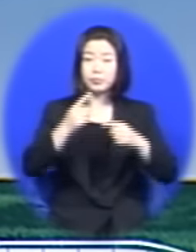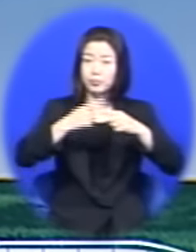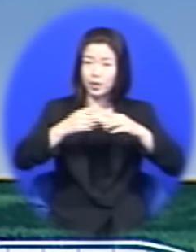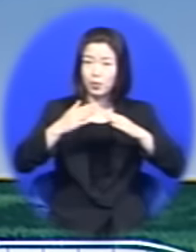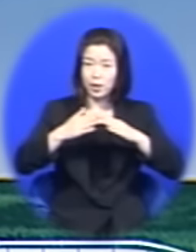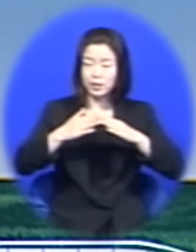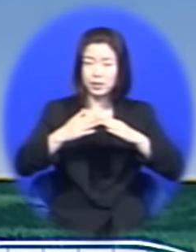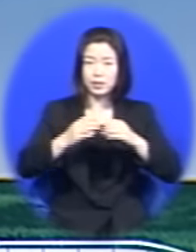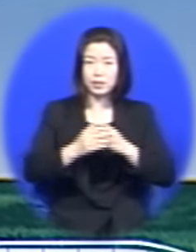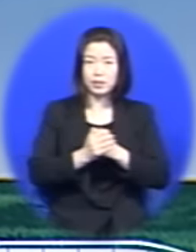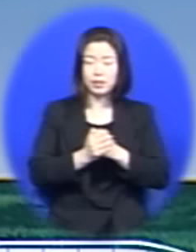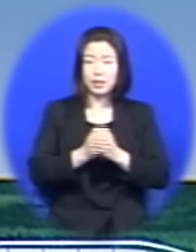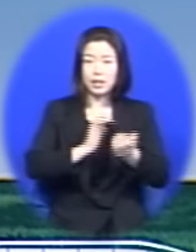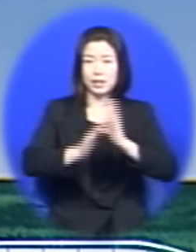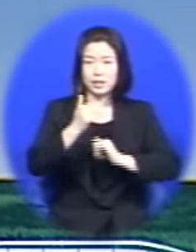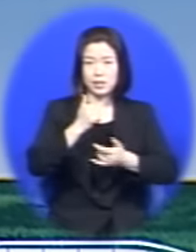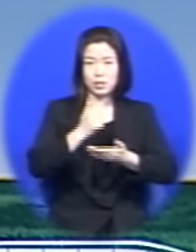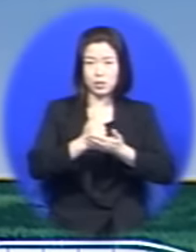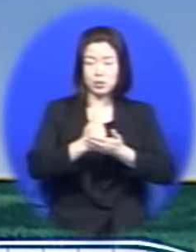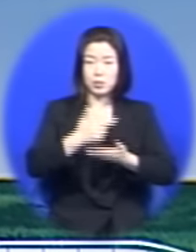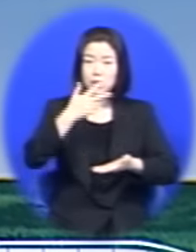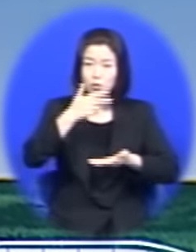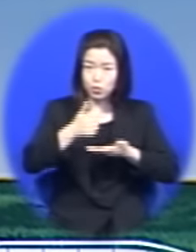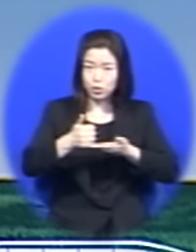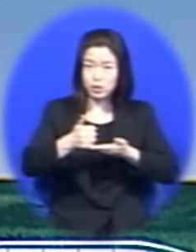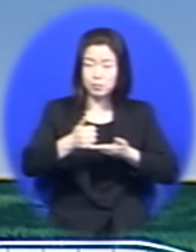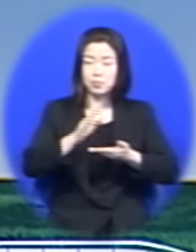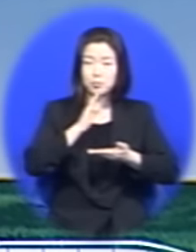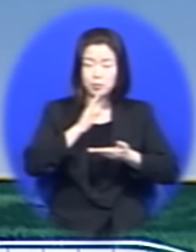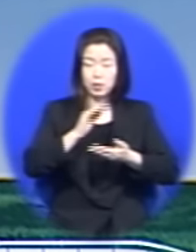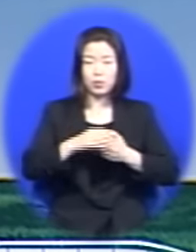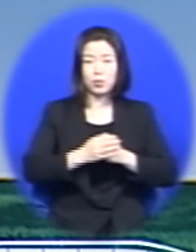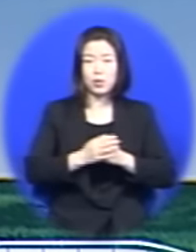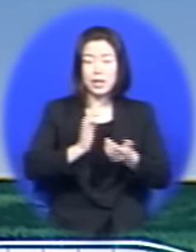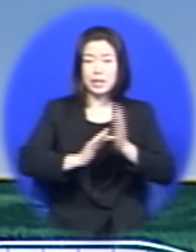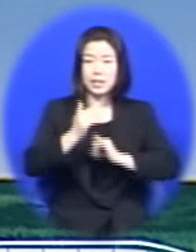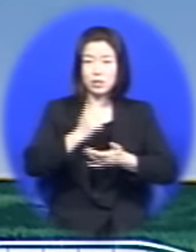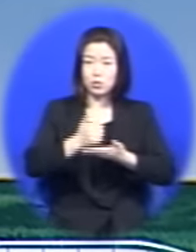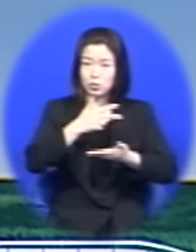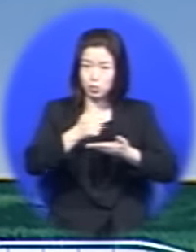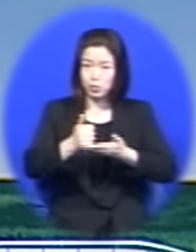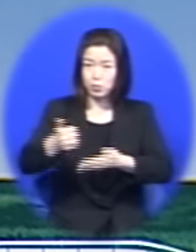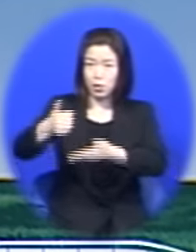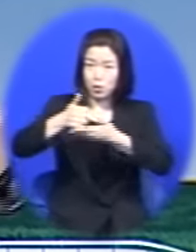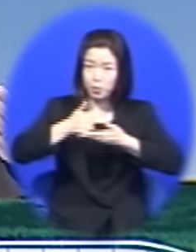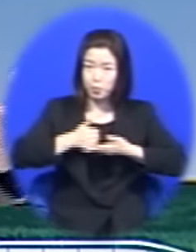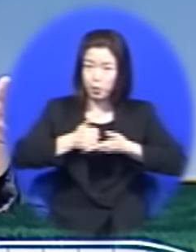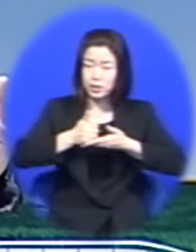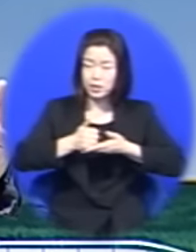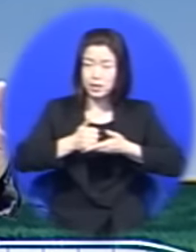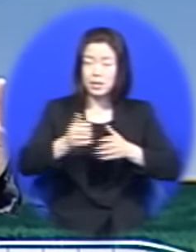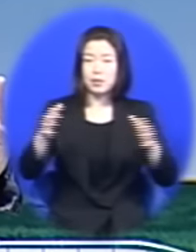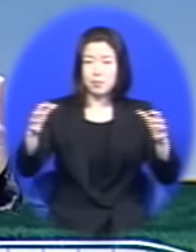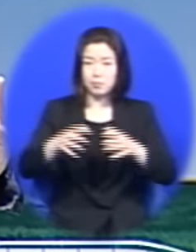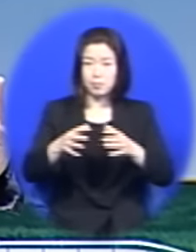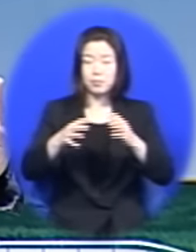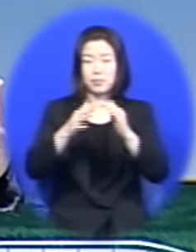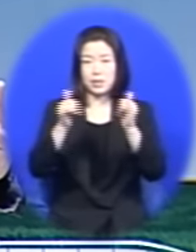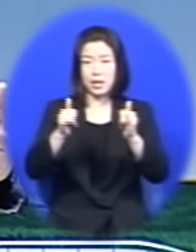교회는 예수님이 주님이시고 예수님을 주님으로 모신 사람들 사이의